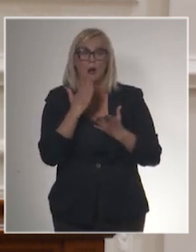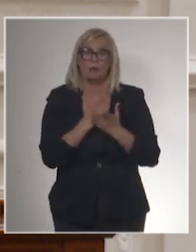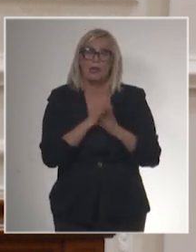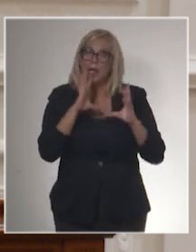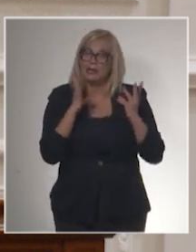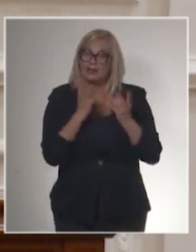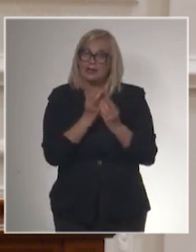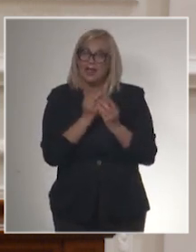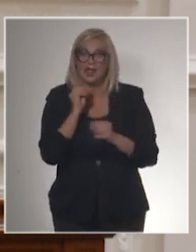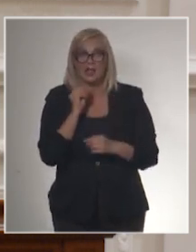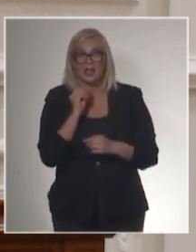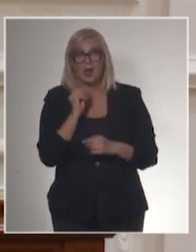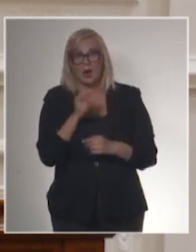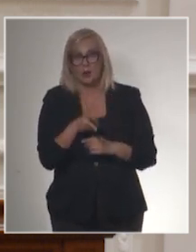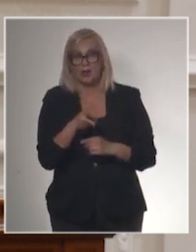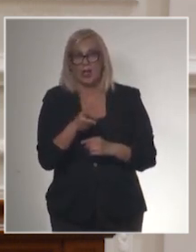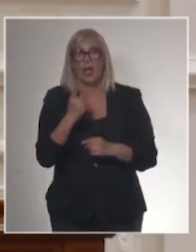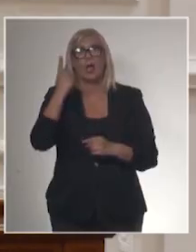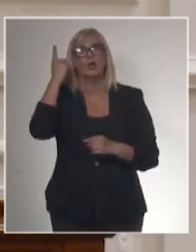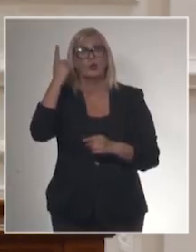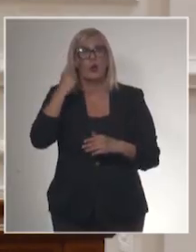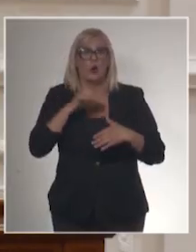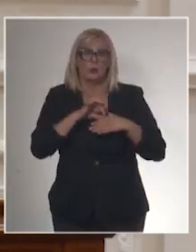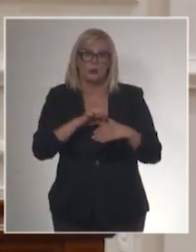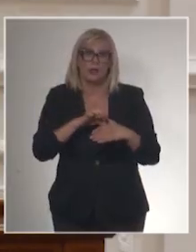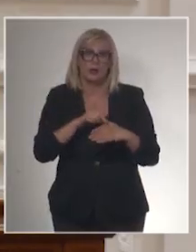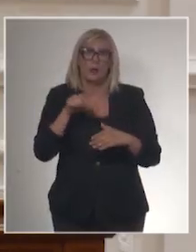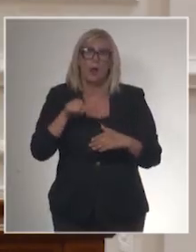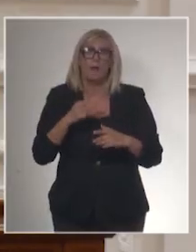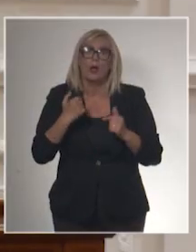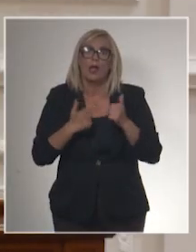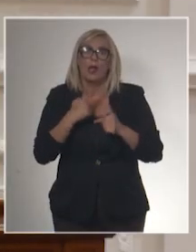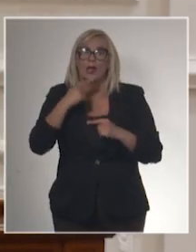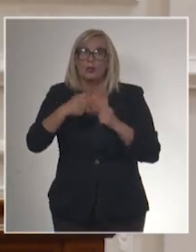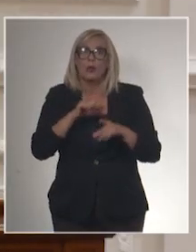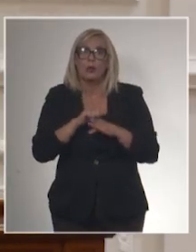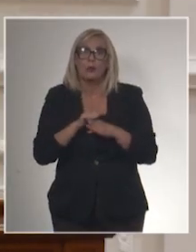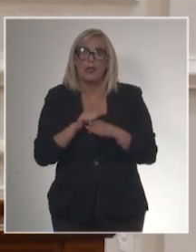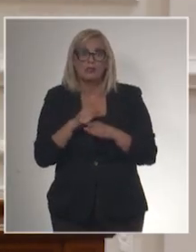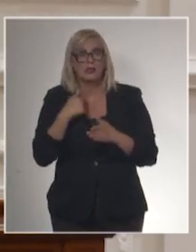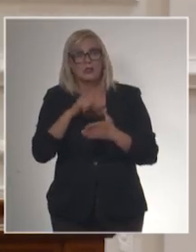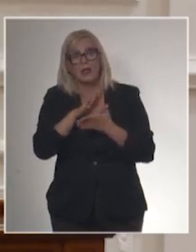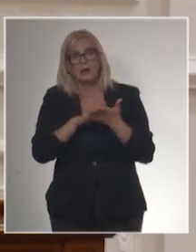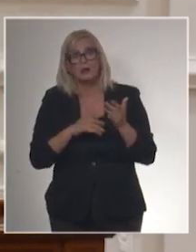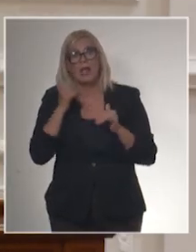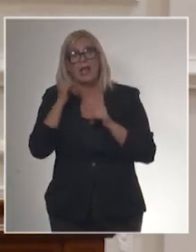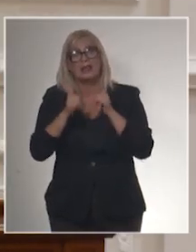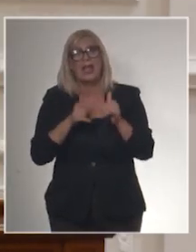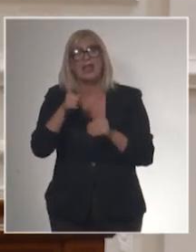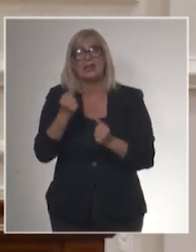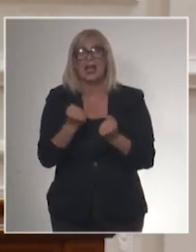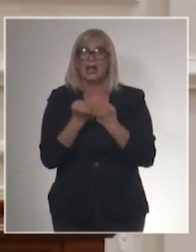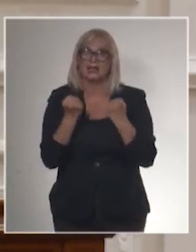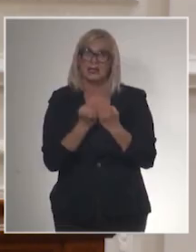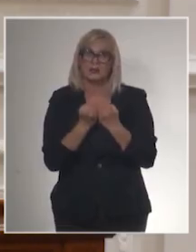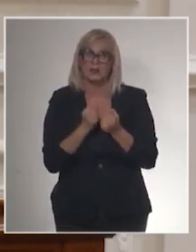секако што треба со Бога напред, овој или другиот месец, кога се да почнеме веќе и на теренските активности да ги